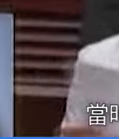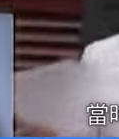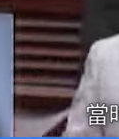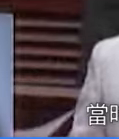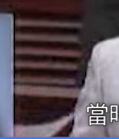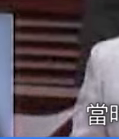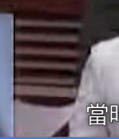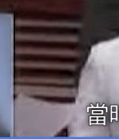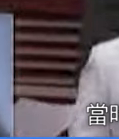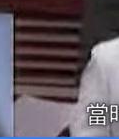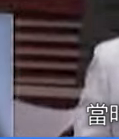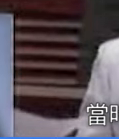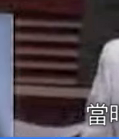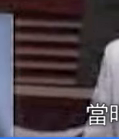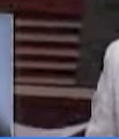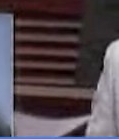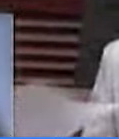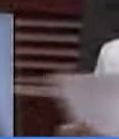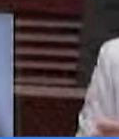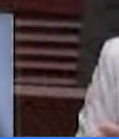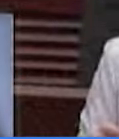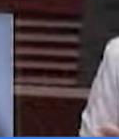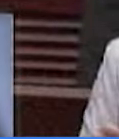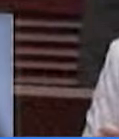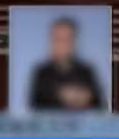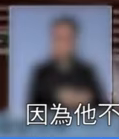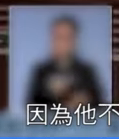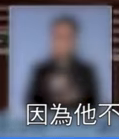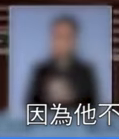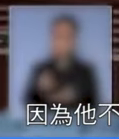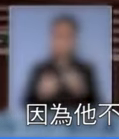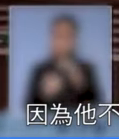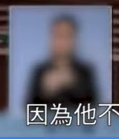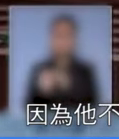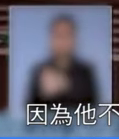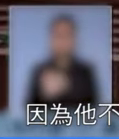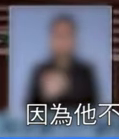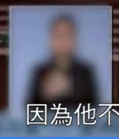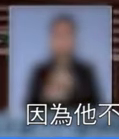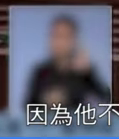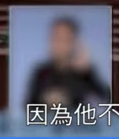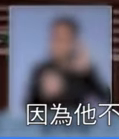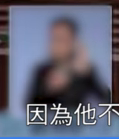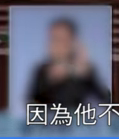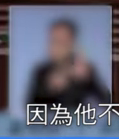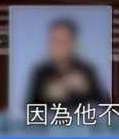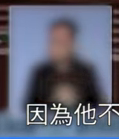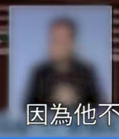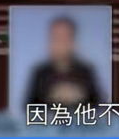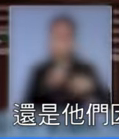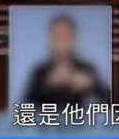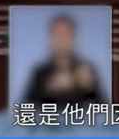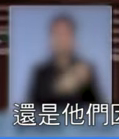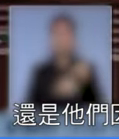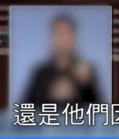员当时又不听大律师公会所说的话，马上叫停点钟呢？是因为他不同意大律师公会所说的